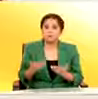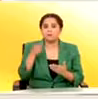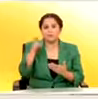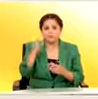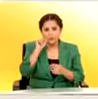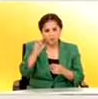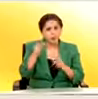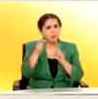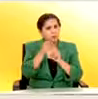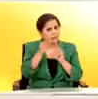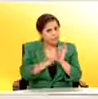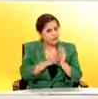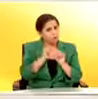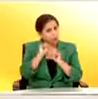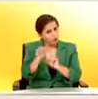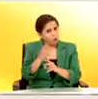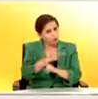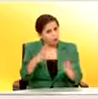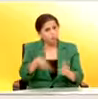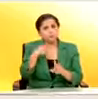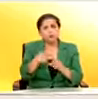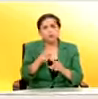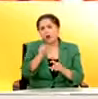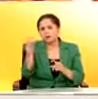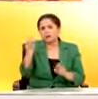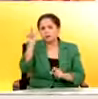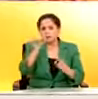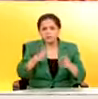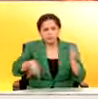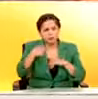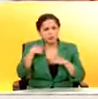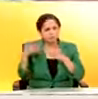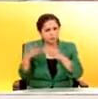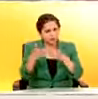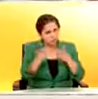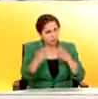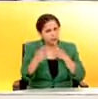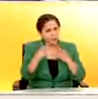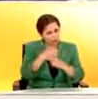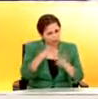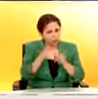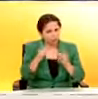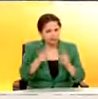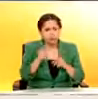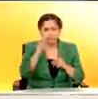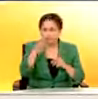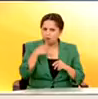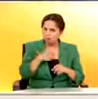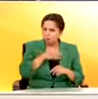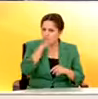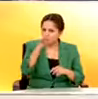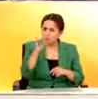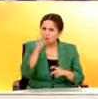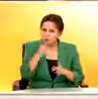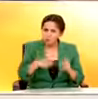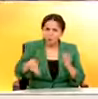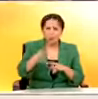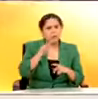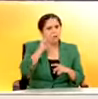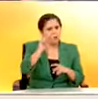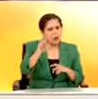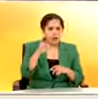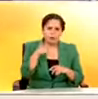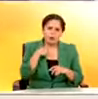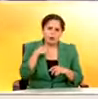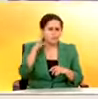वहां के प्रधानमंत्री और अन्य लोगों से मुलाकातें की। इस दौरान हर किसी से एक बात